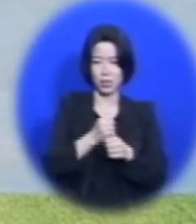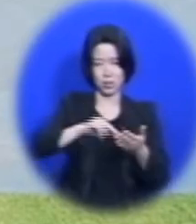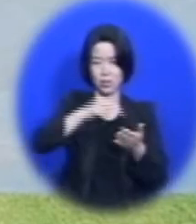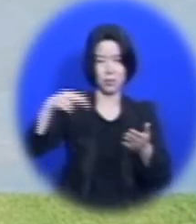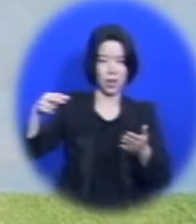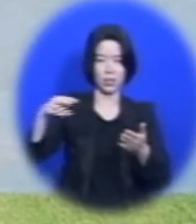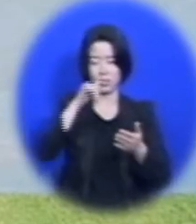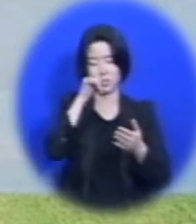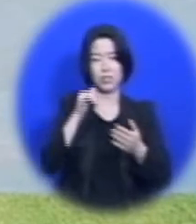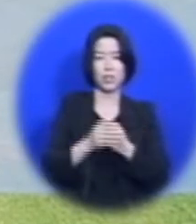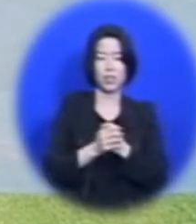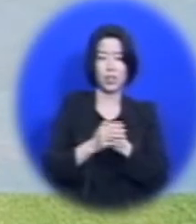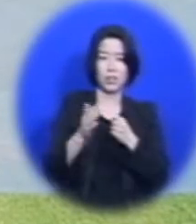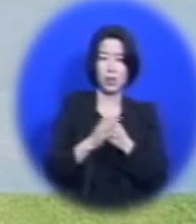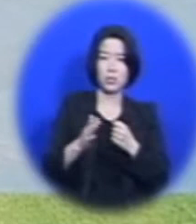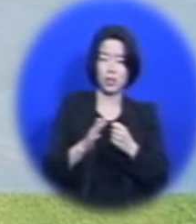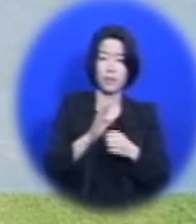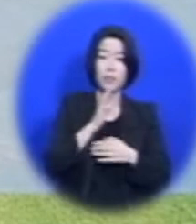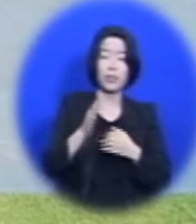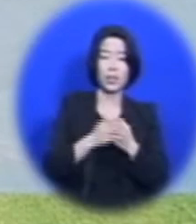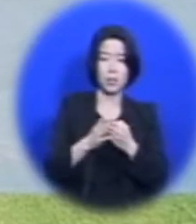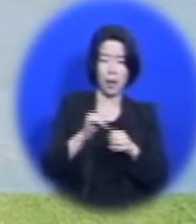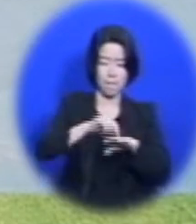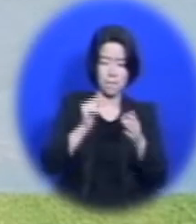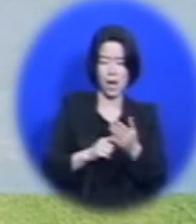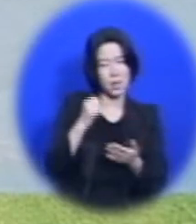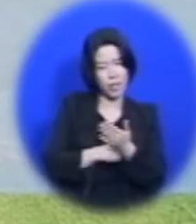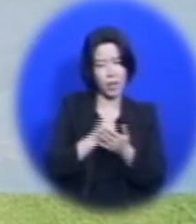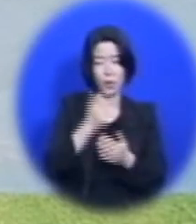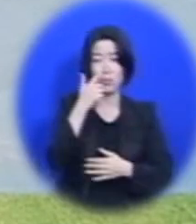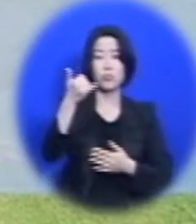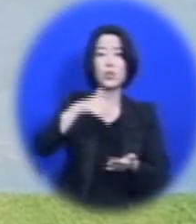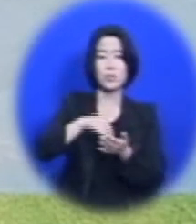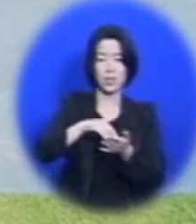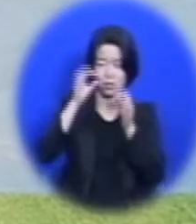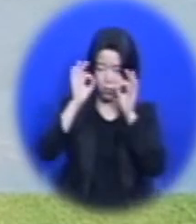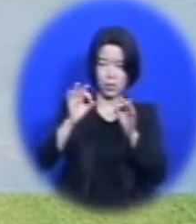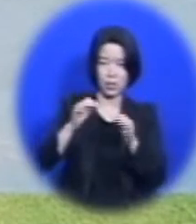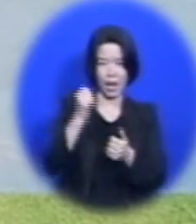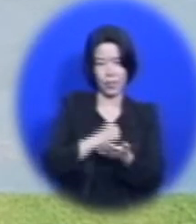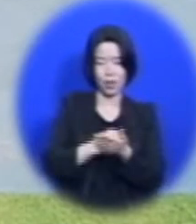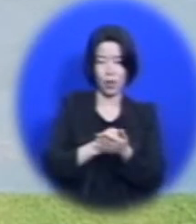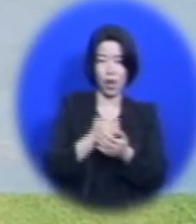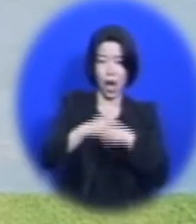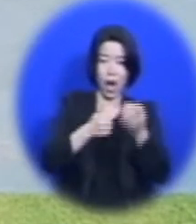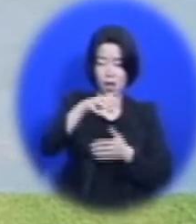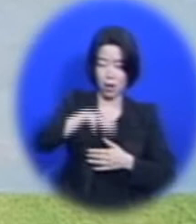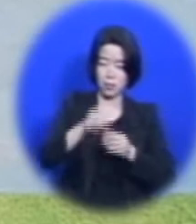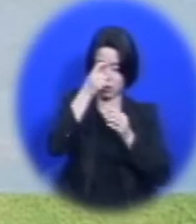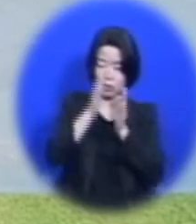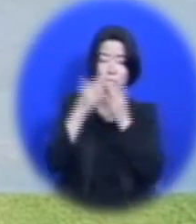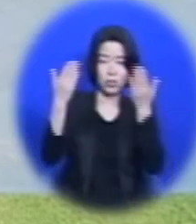방황하는 거예요. 그러니 얼마나 마음이 안타깝겠어요, 부모 입장에서. 근데 하나님 앞에 기도했더니